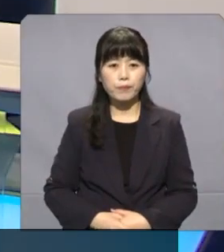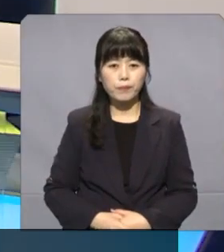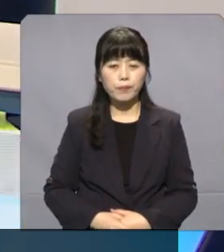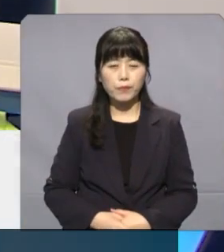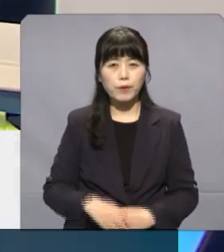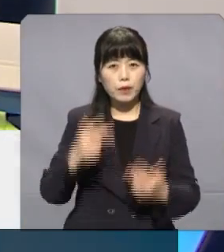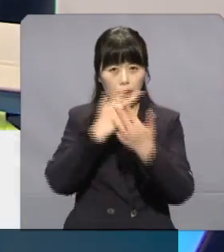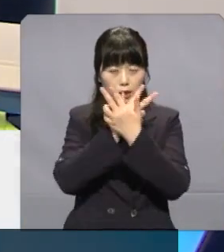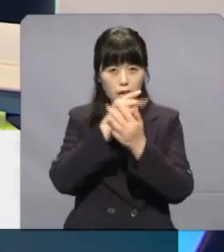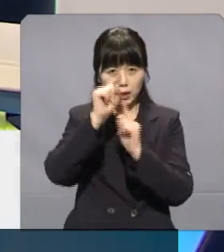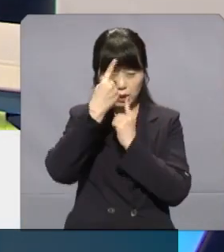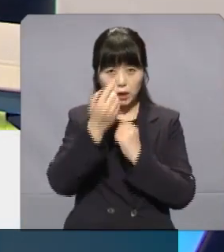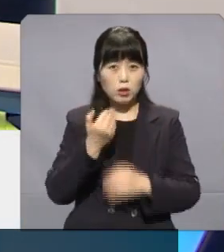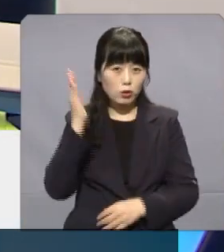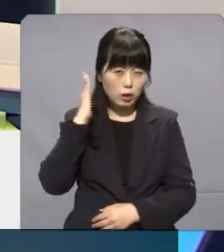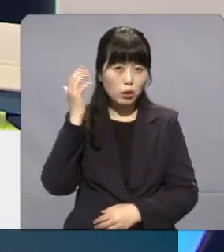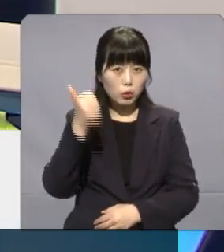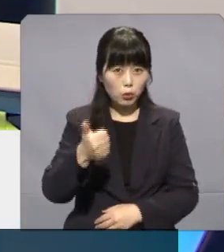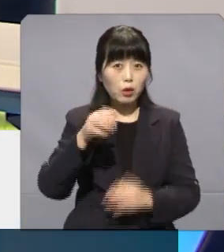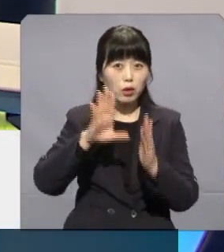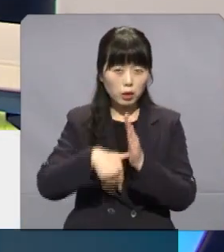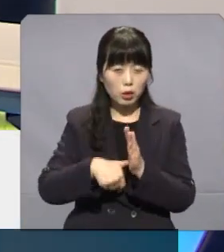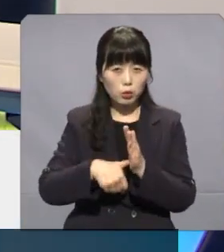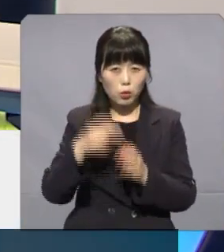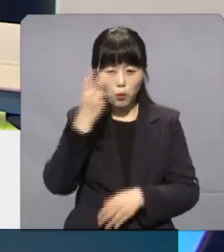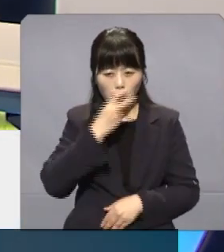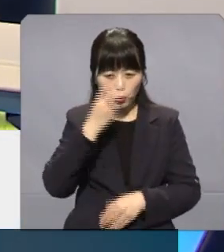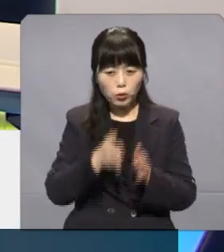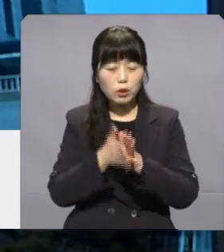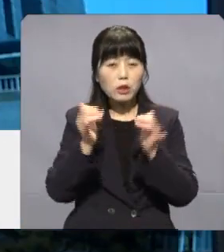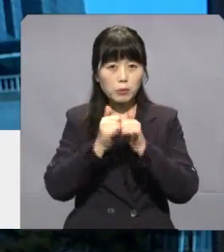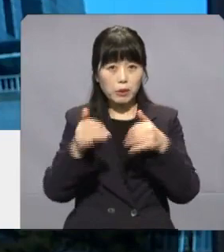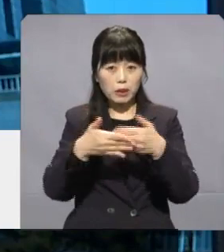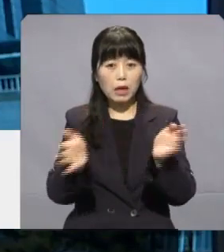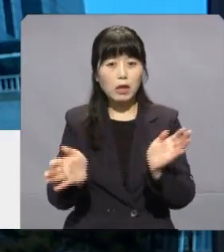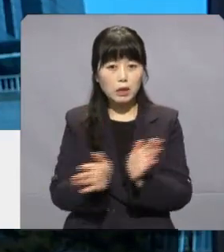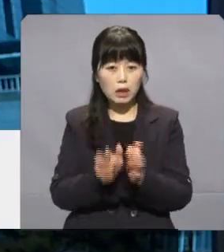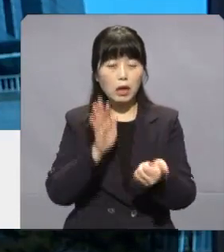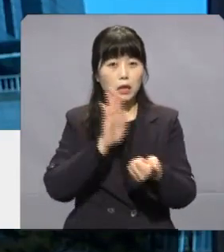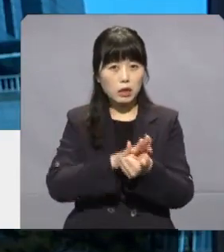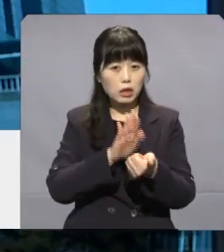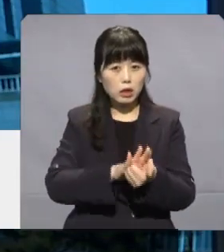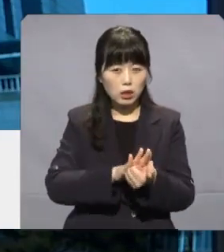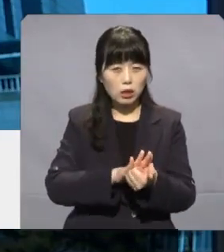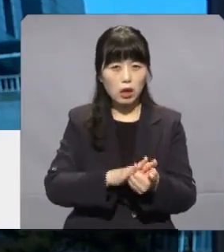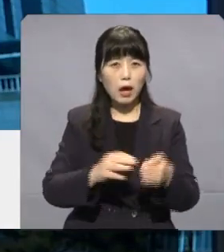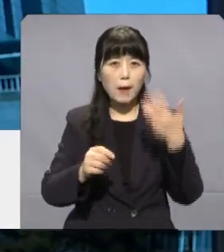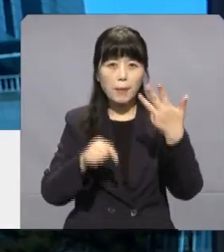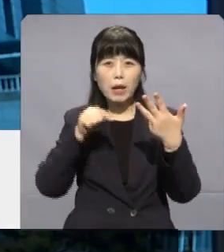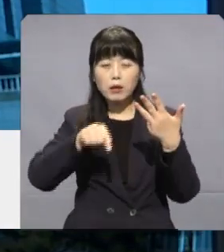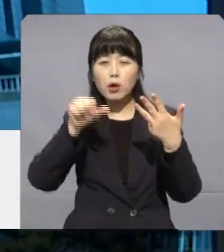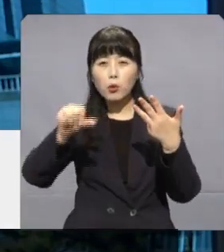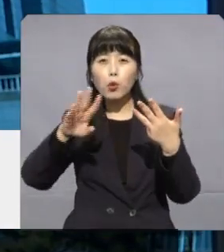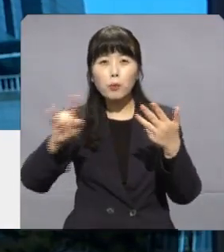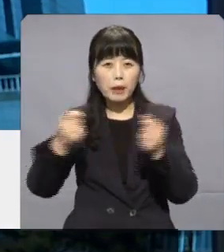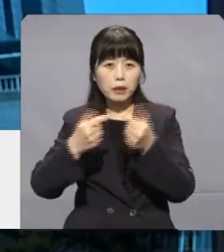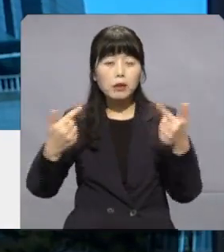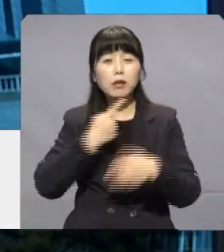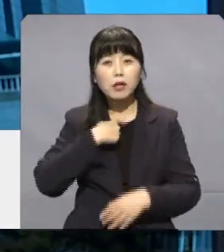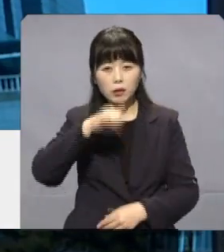뭐 이명박 전봇대도 사실은이 보수 시민단체에 대해서 지원 예산이 8.5배가 늘어난 적이